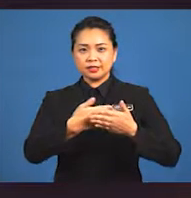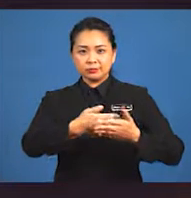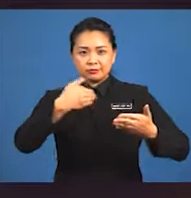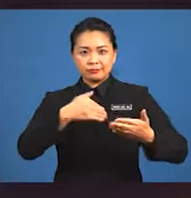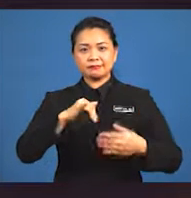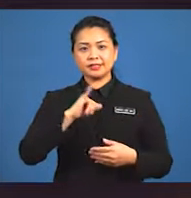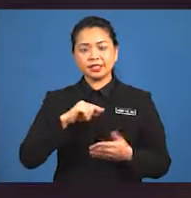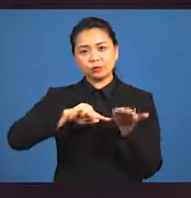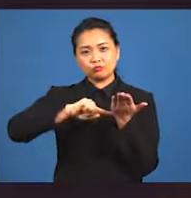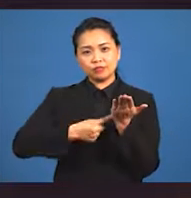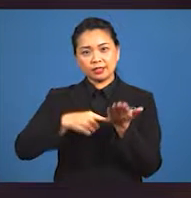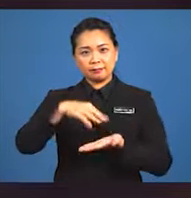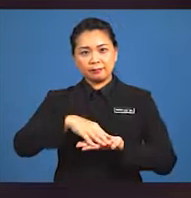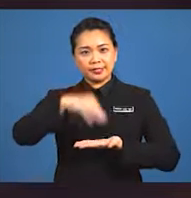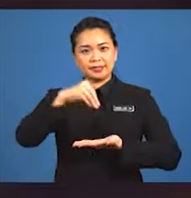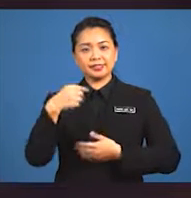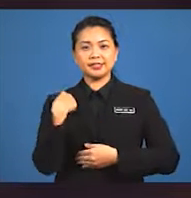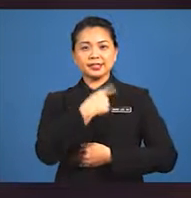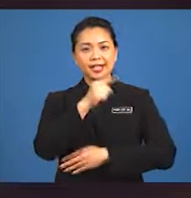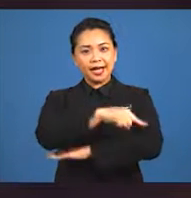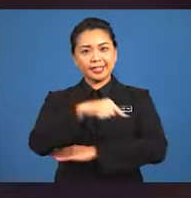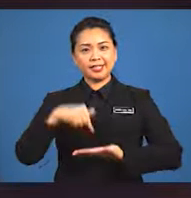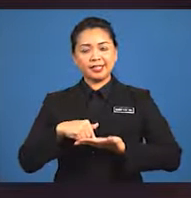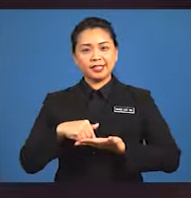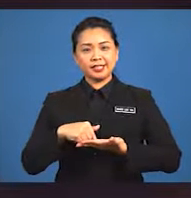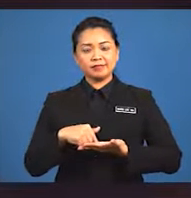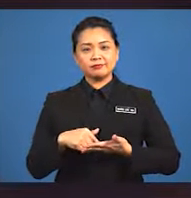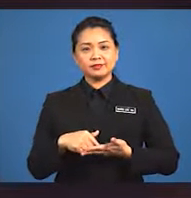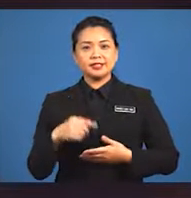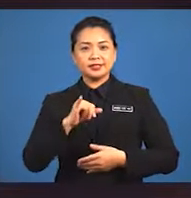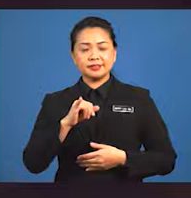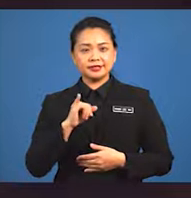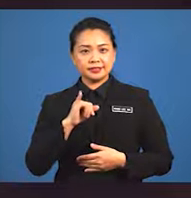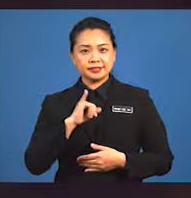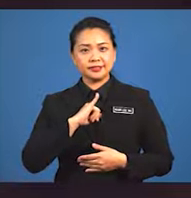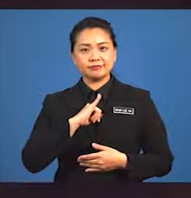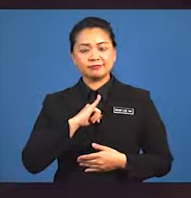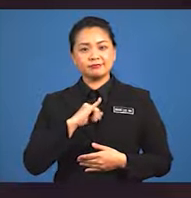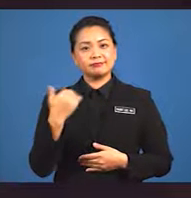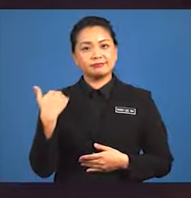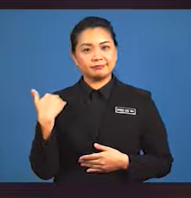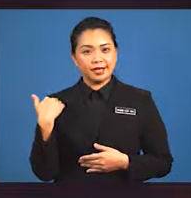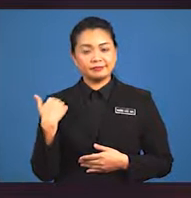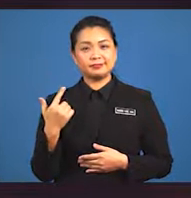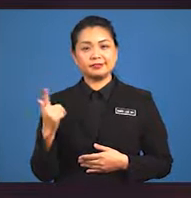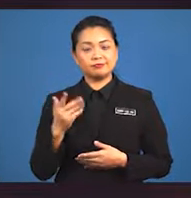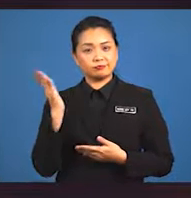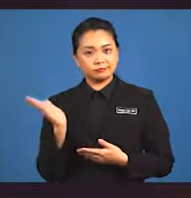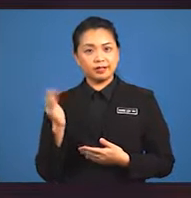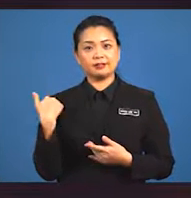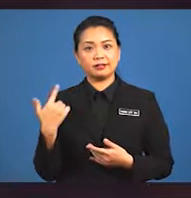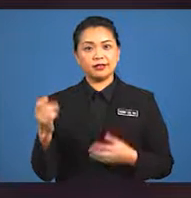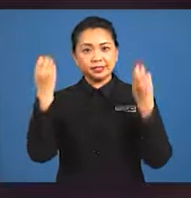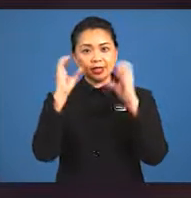saya memulakan pembelajaran kita pada hari ini, izinkan saya memperkenalkan diri terlebih dahulu. Saya Cikgu